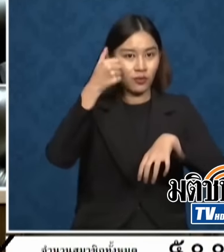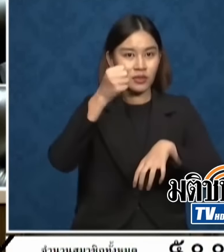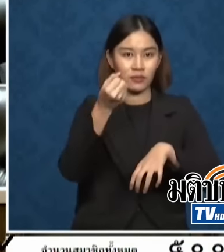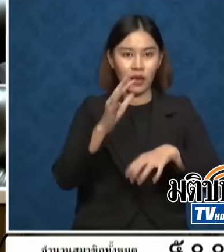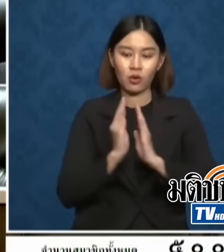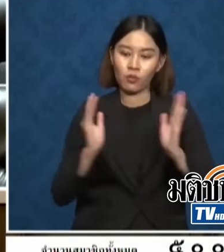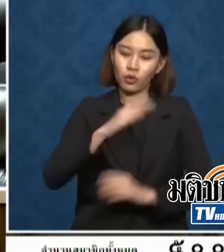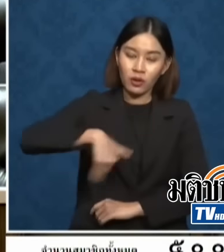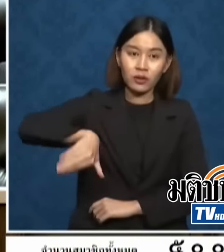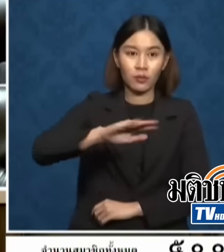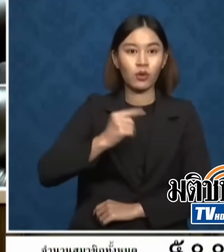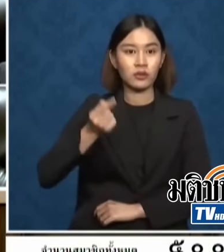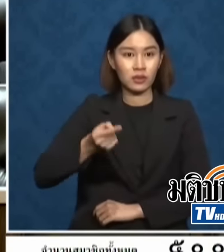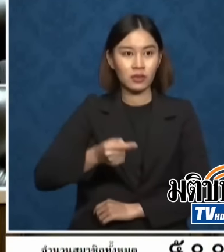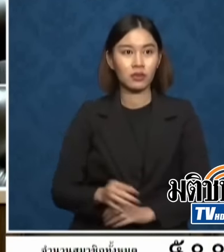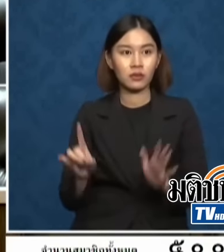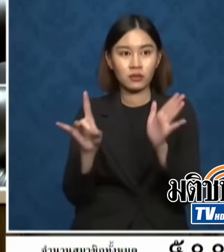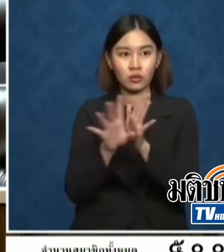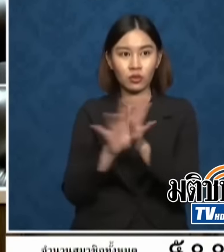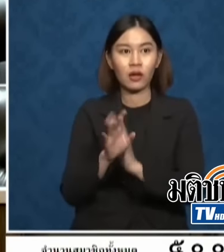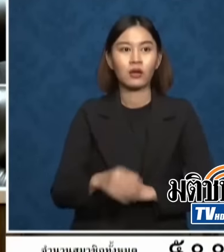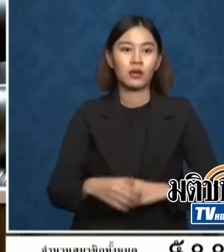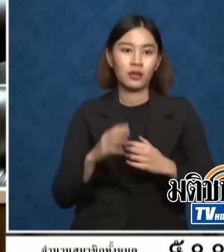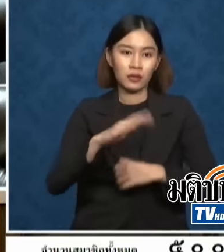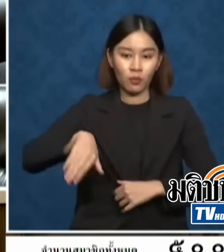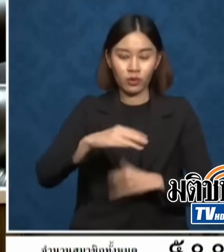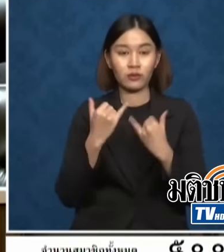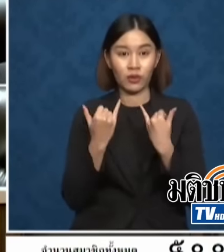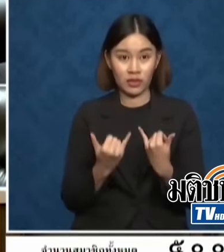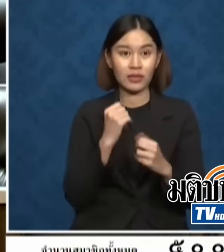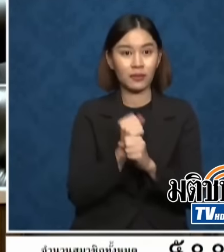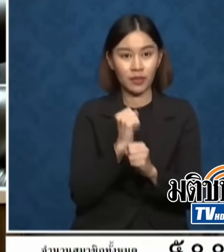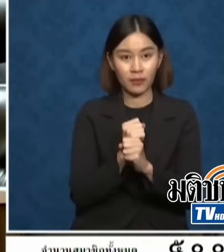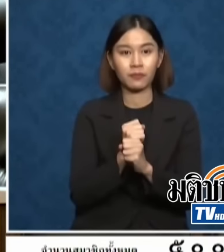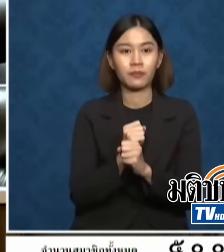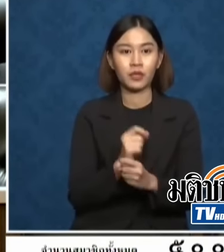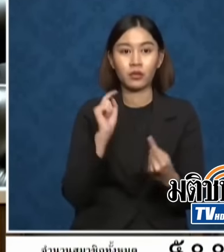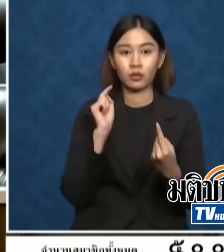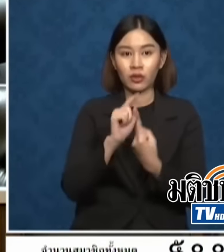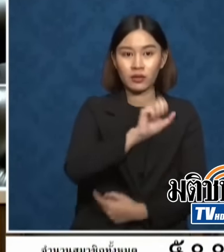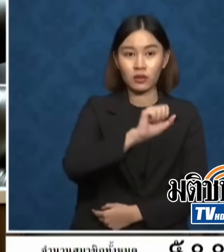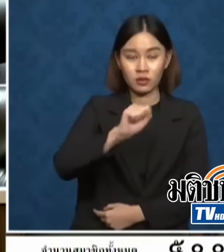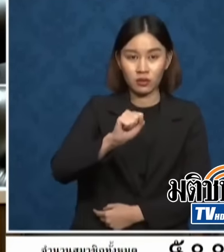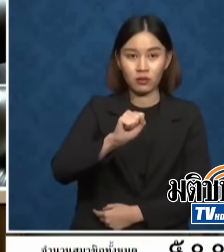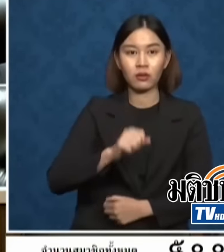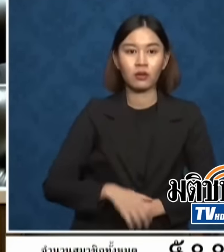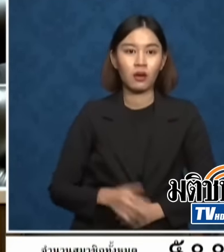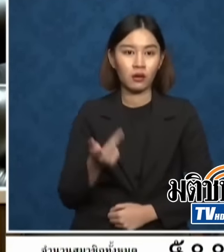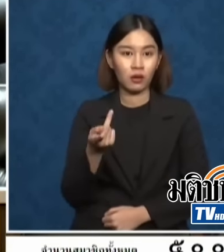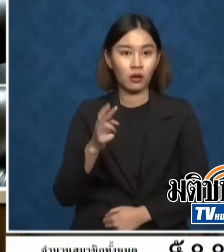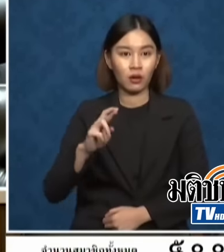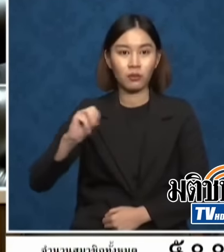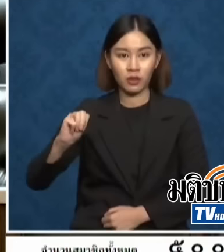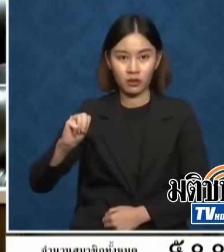ริงๆท่านท่านครับสุดท้ายสิ่งที่พวกเราทำกันในวันนี้ทั้งสภาผู้แทนราษฎรทั้งคร